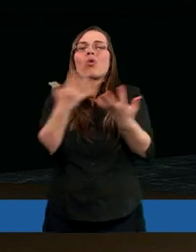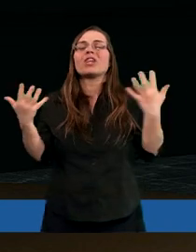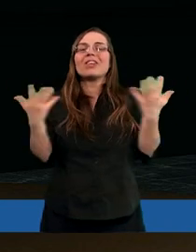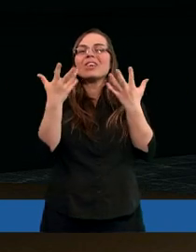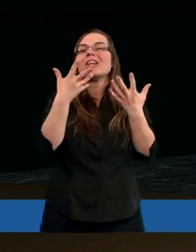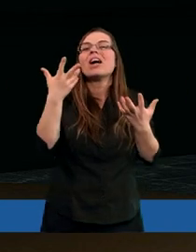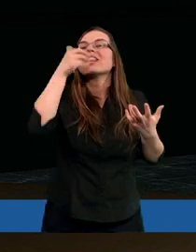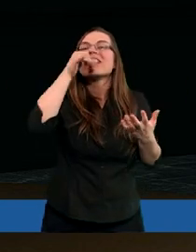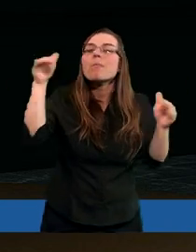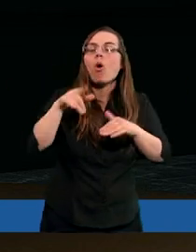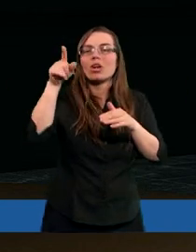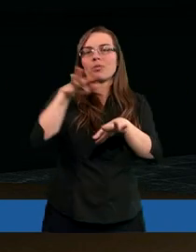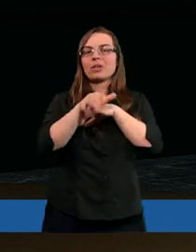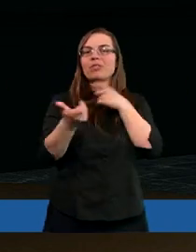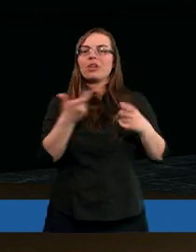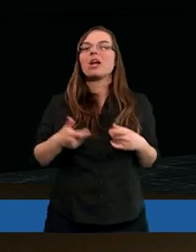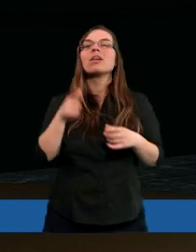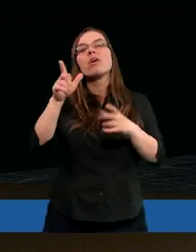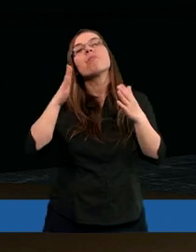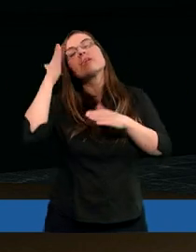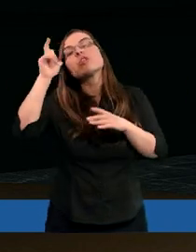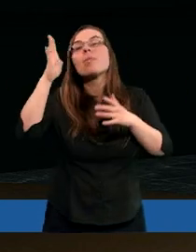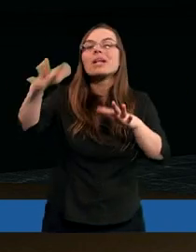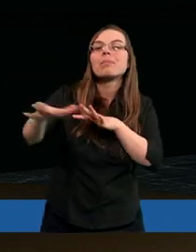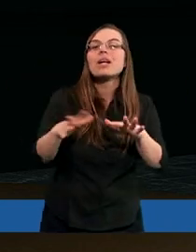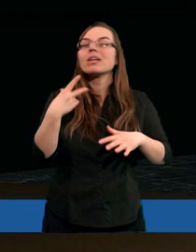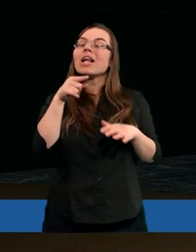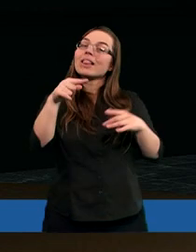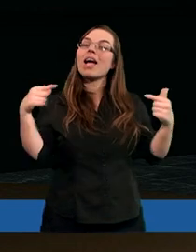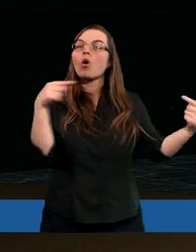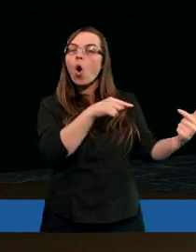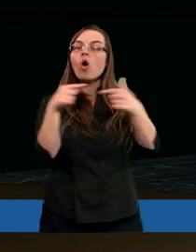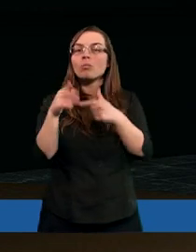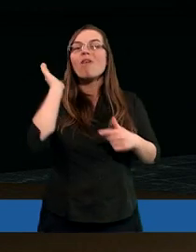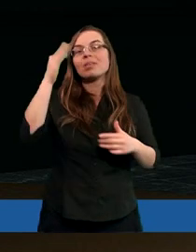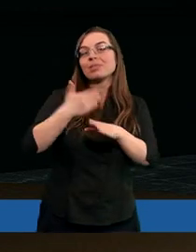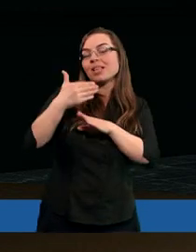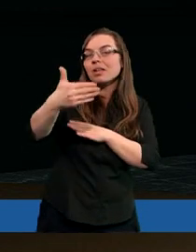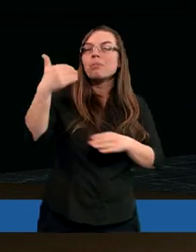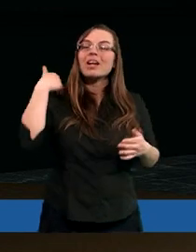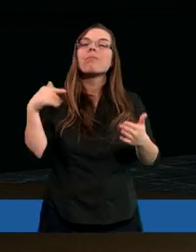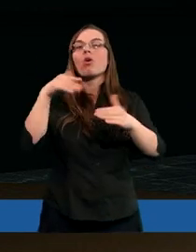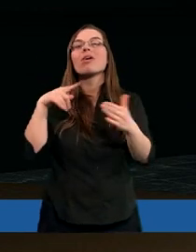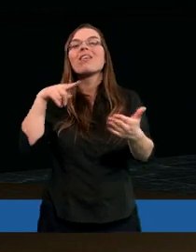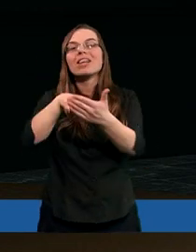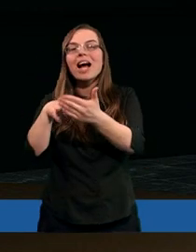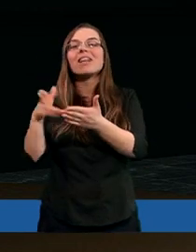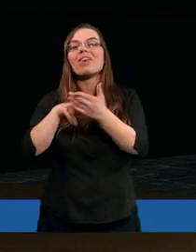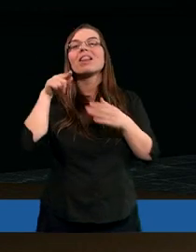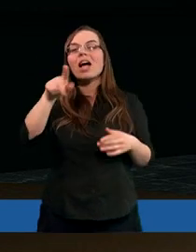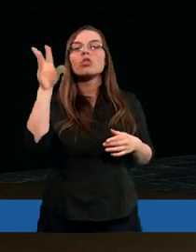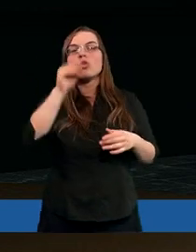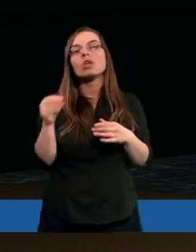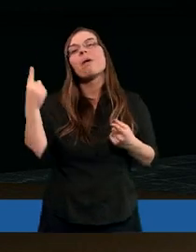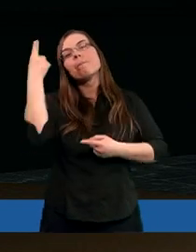dlatego, że chciałbym być, może w przyszłości jakieś tam miejsce będę miał. Później te rozmowy, które mieli między sobą, mogą na to wskazywać. Też wypowiedź uczniów,